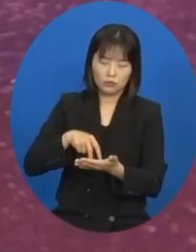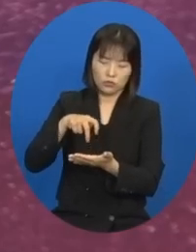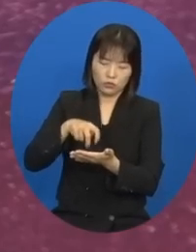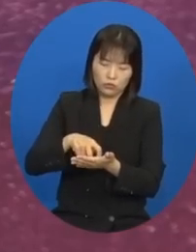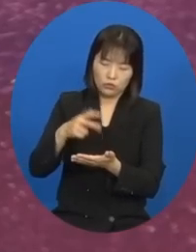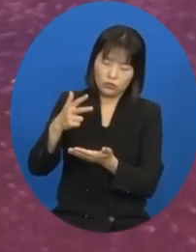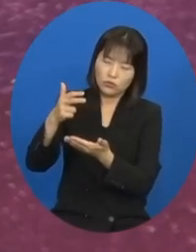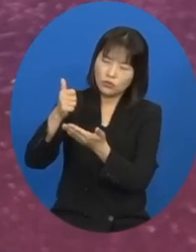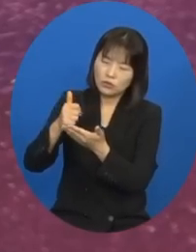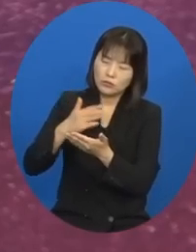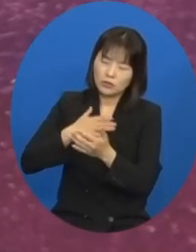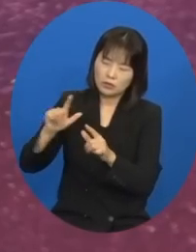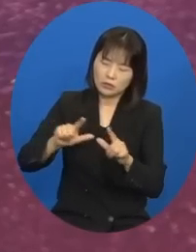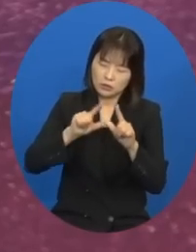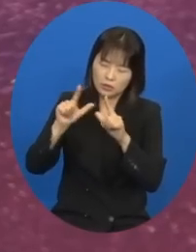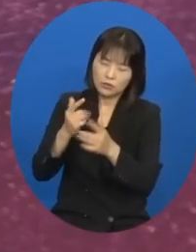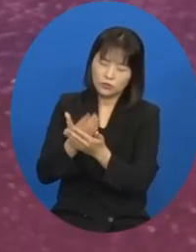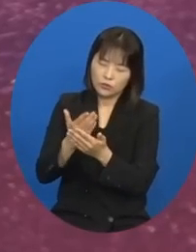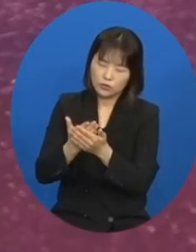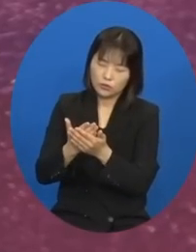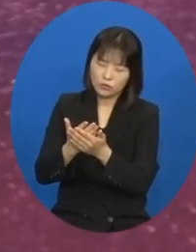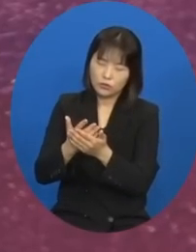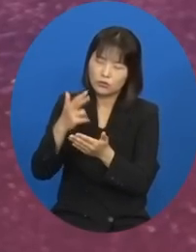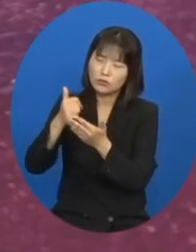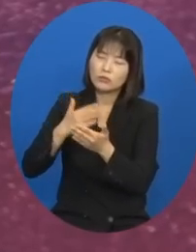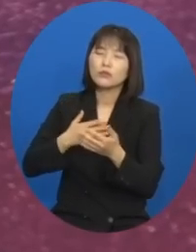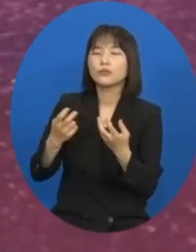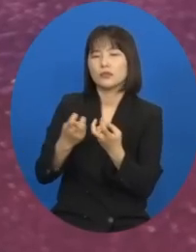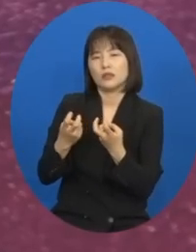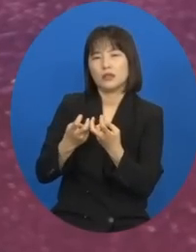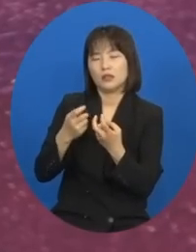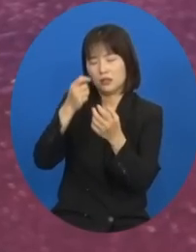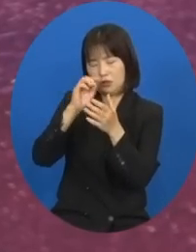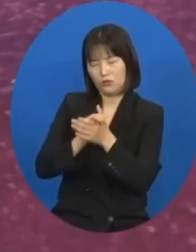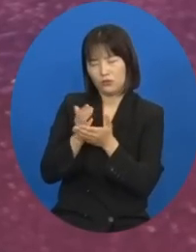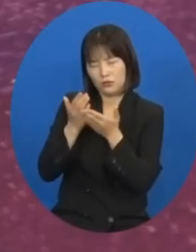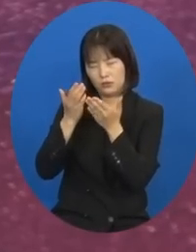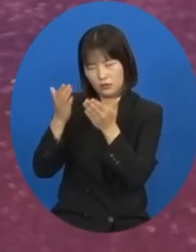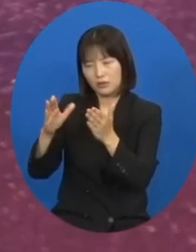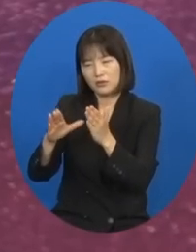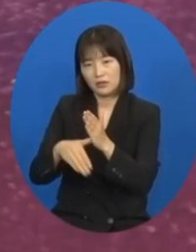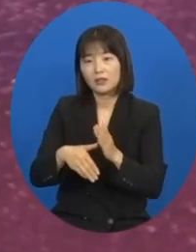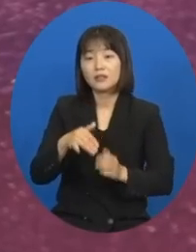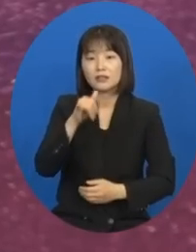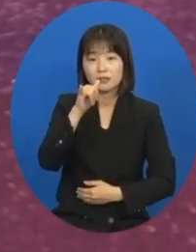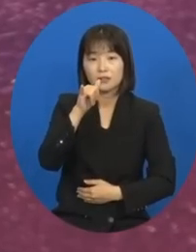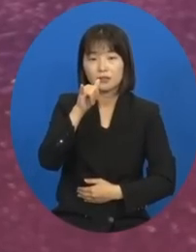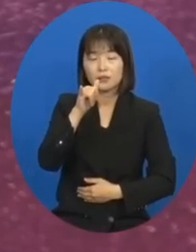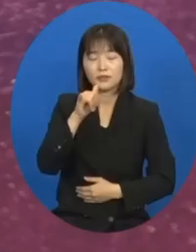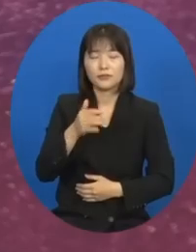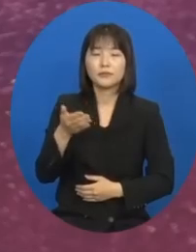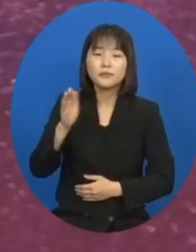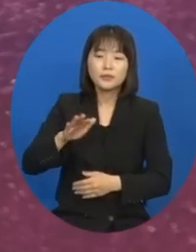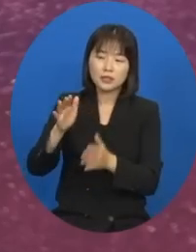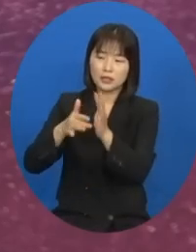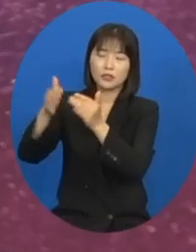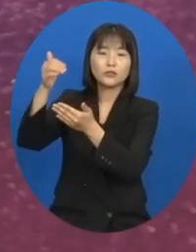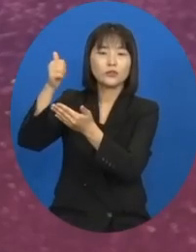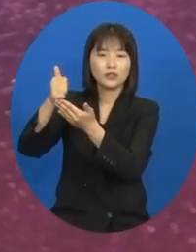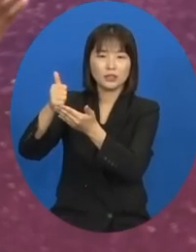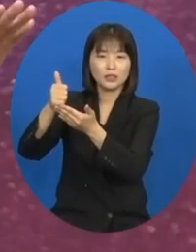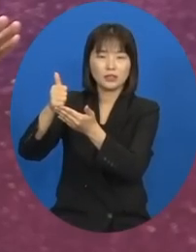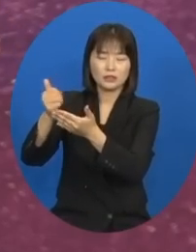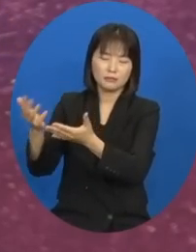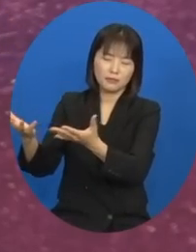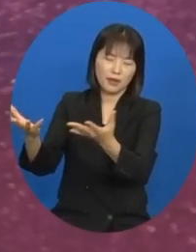살려주세요 주님 어떻게 해요 그렇게 기도하셨던 순간이 있으셨대요 그런데 예수님이 그